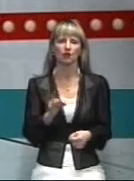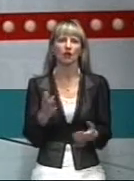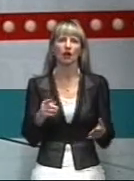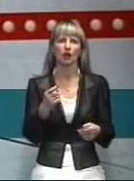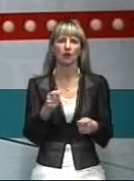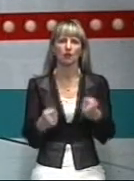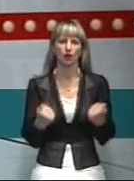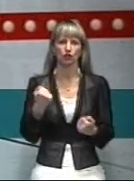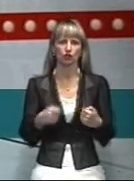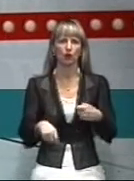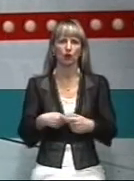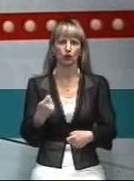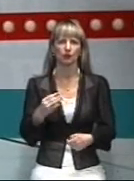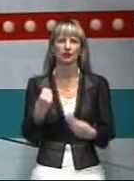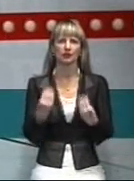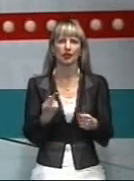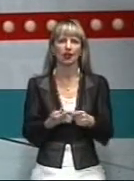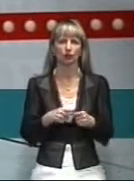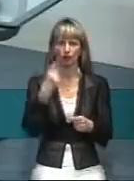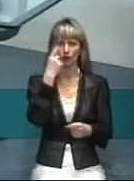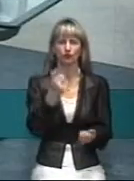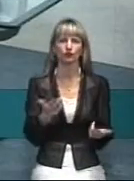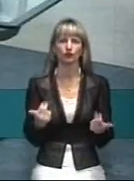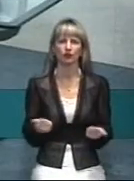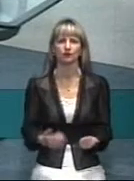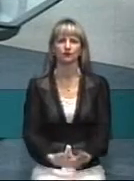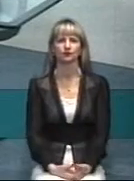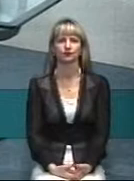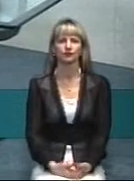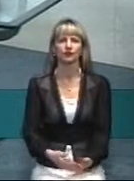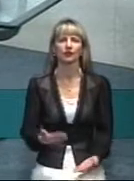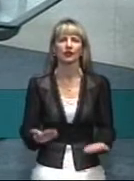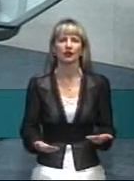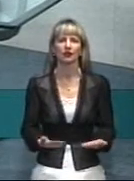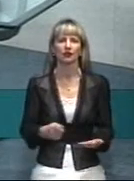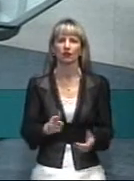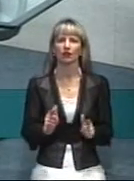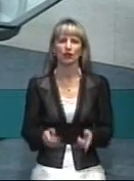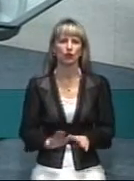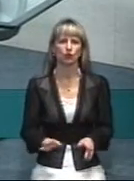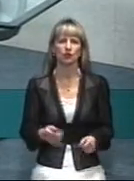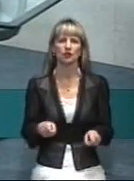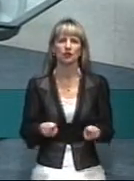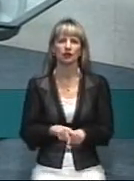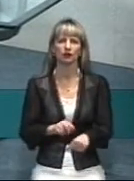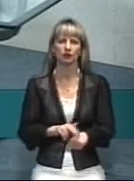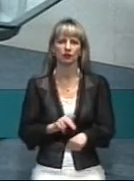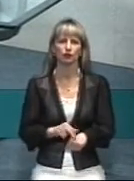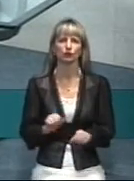машина порушила, і надати ту інформацію інспектору? Так, абсолютно. Якщо водій не згоден з таким, патрульний поліцейський